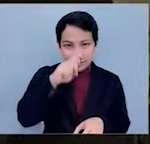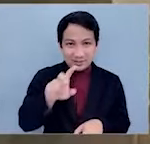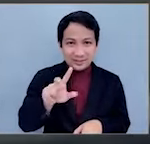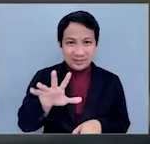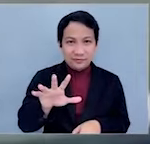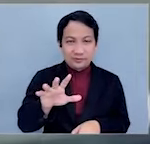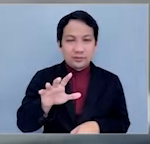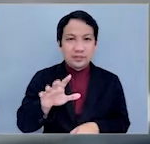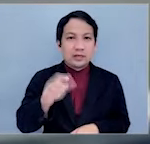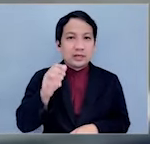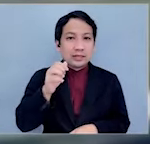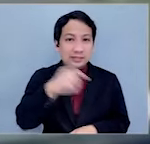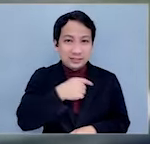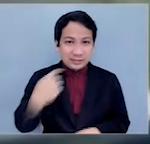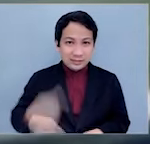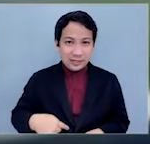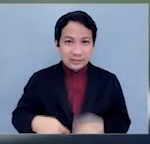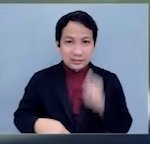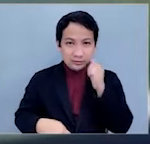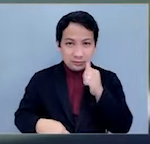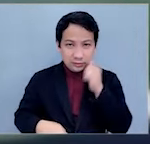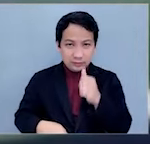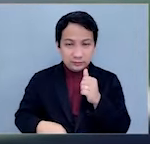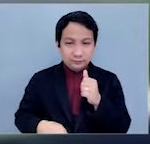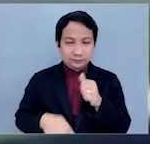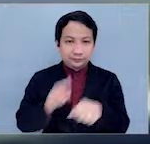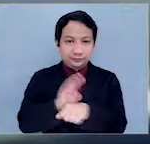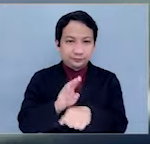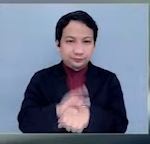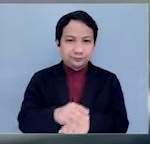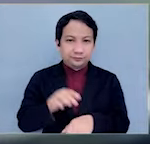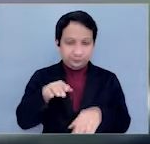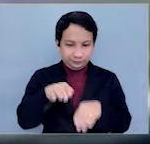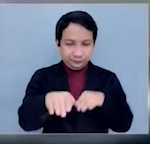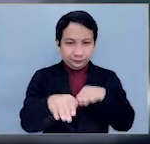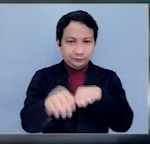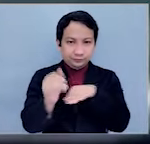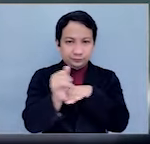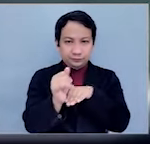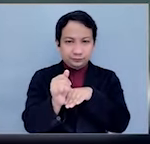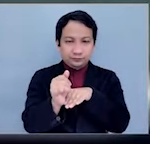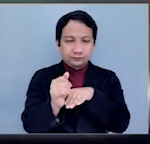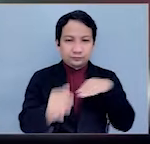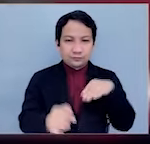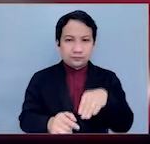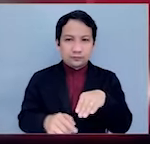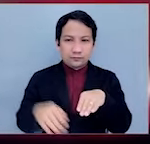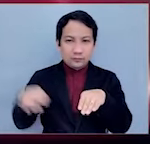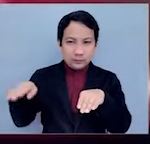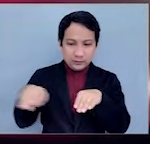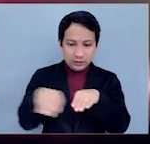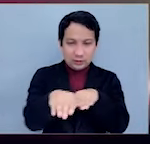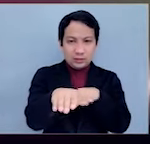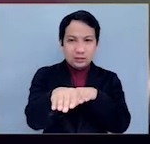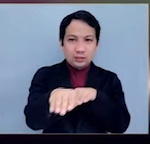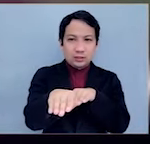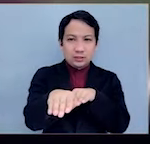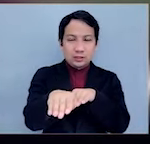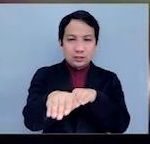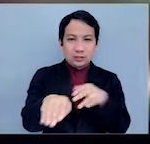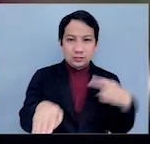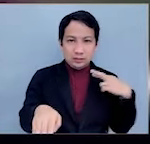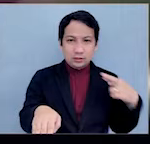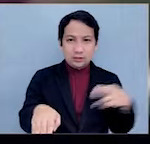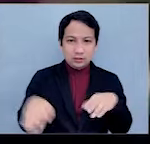businesswoman. Sa dashcam video, nakuha kaninang madaling araw, nakita ang pagsagi ng itim na SUV sa kanang bahagi ng sasakyan ng biktimang